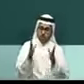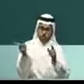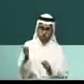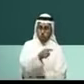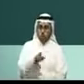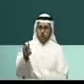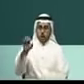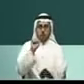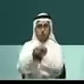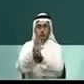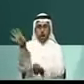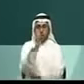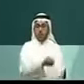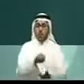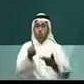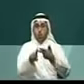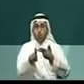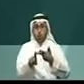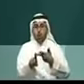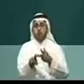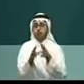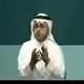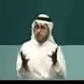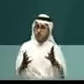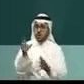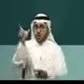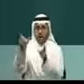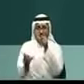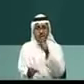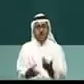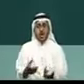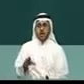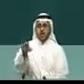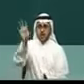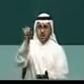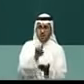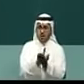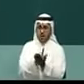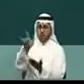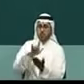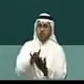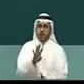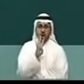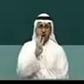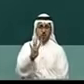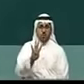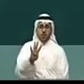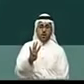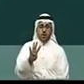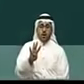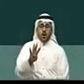330,000 مخالف لاستكمال حجوزات سفرهم، بينما رحل أكثر من